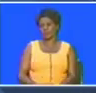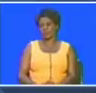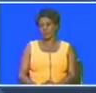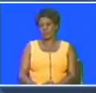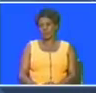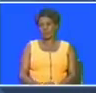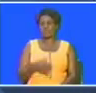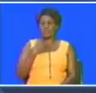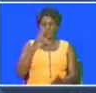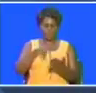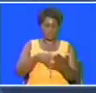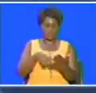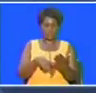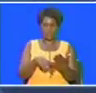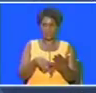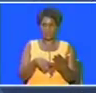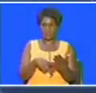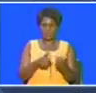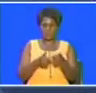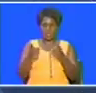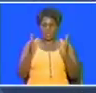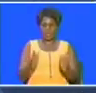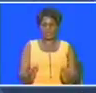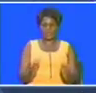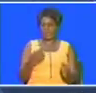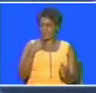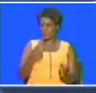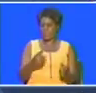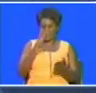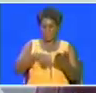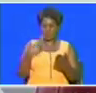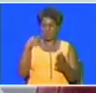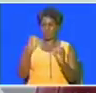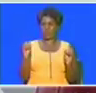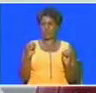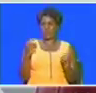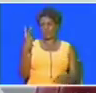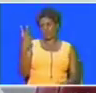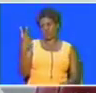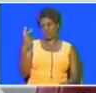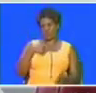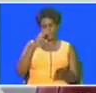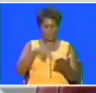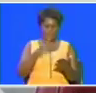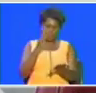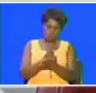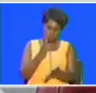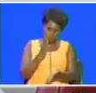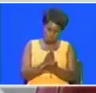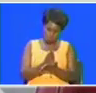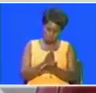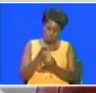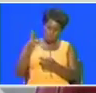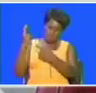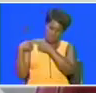Jamani, nilikuwa nataka kusoma jumbe moja mbili hivi lakini mwelekezi wangu Raul Chapa ameniambia nisisome hata moja. Naomba nisome mbili tu. Kwa kweli kuna majukumu